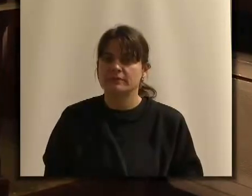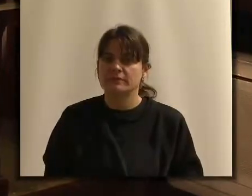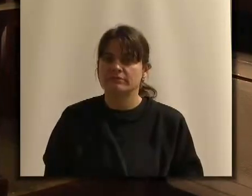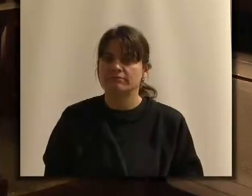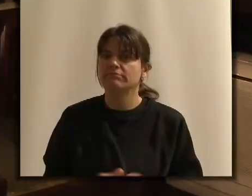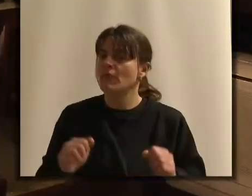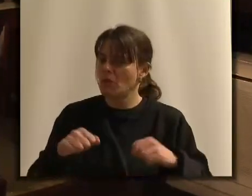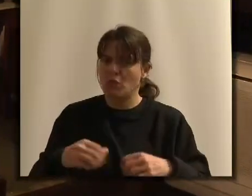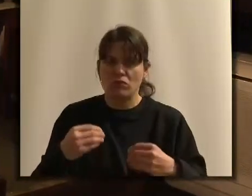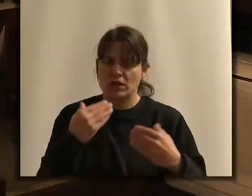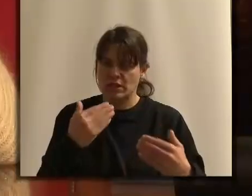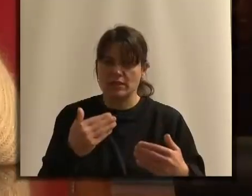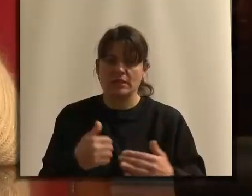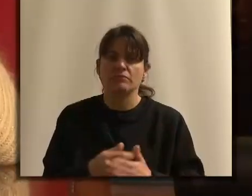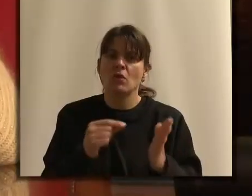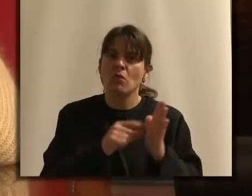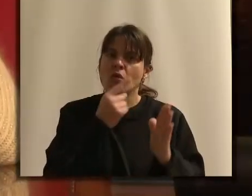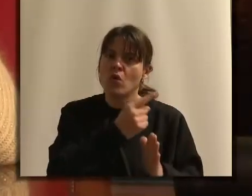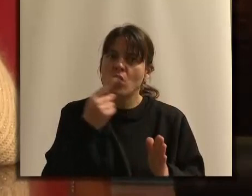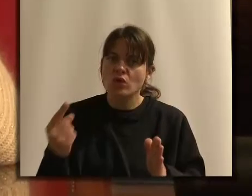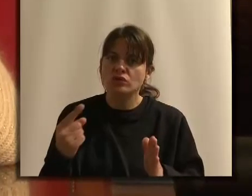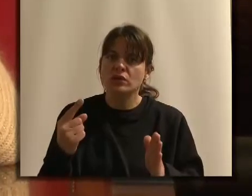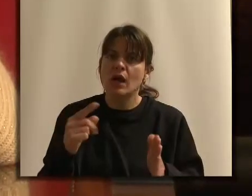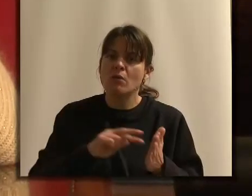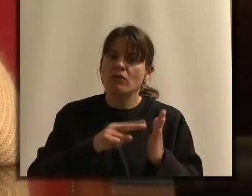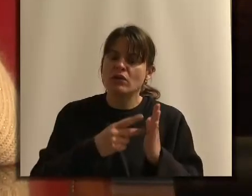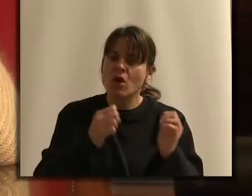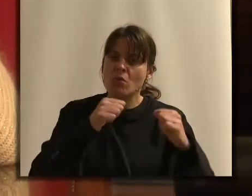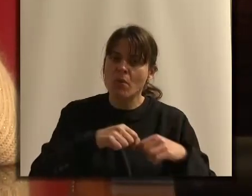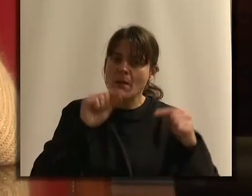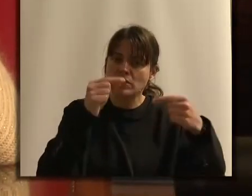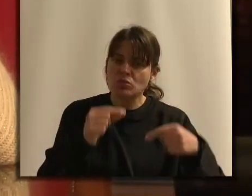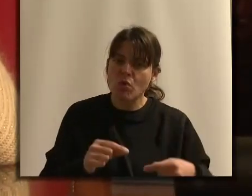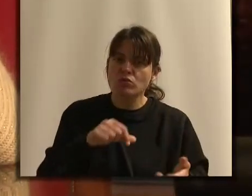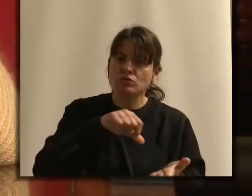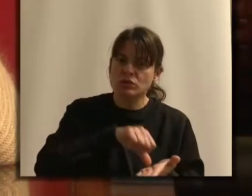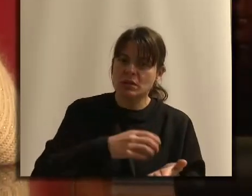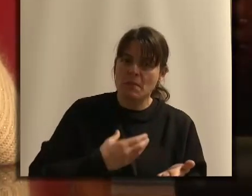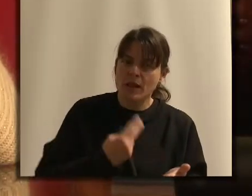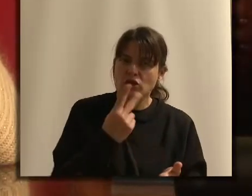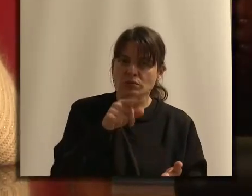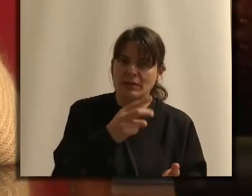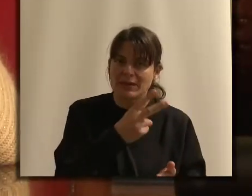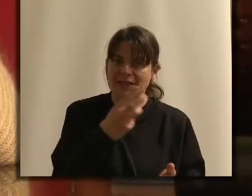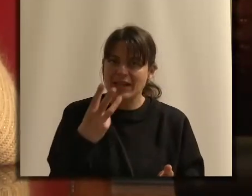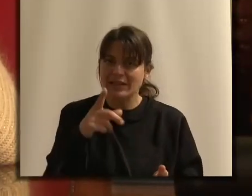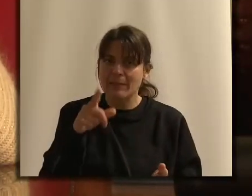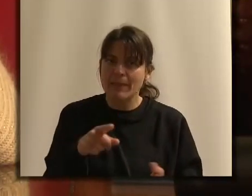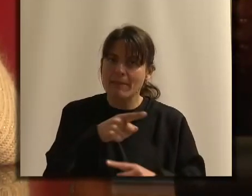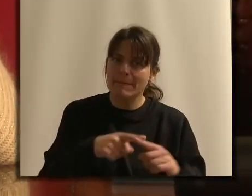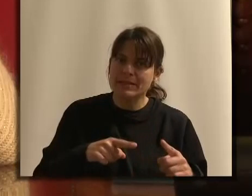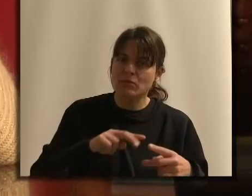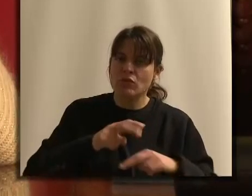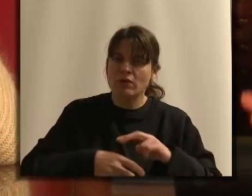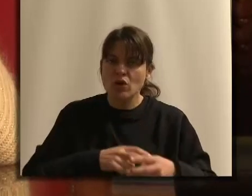Queda aprovat. Moltes gràcies. Punt 11. Aprovar la modificació de crèdits del pressupost municipal de 2023 i la modificació parcial del